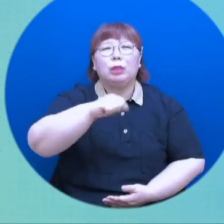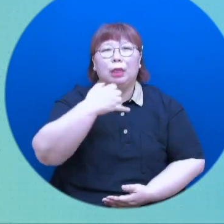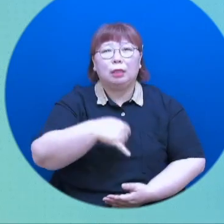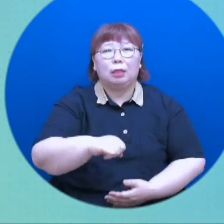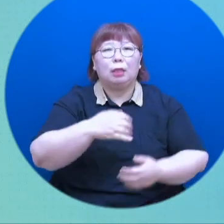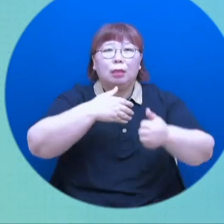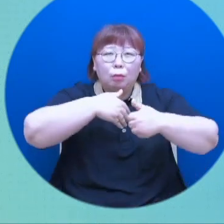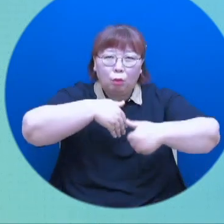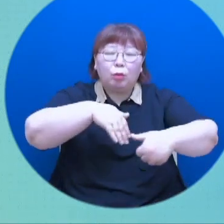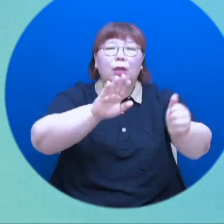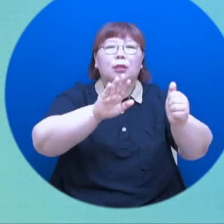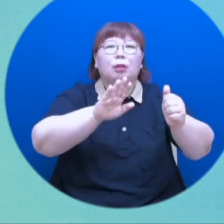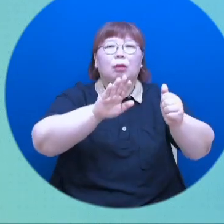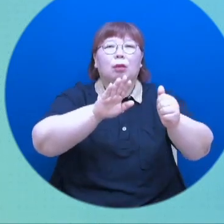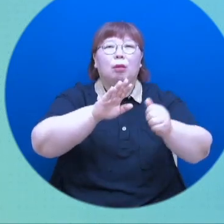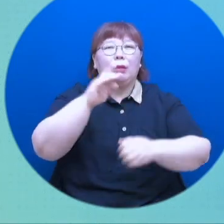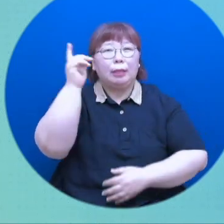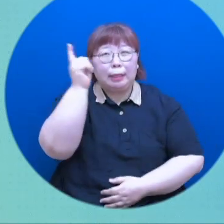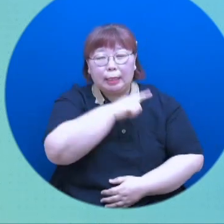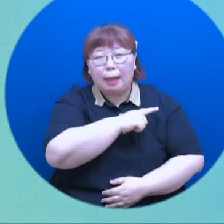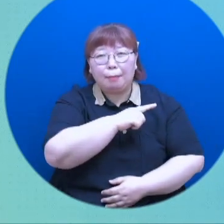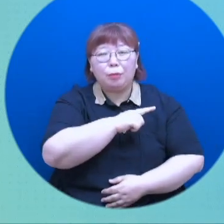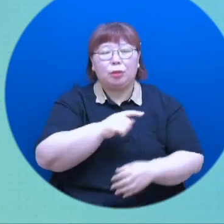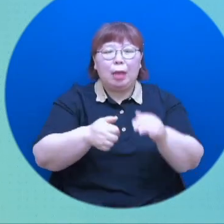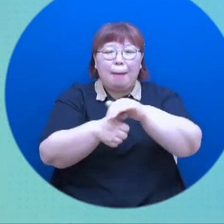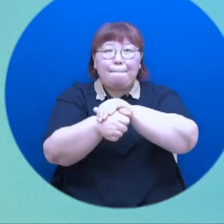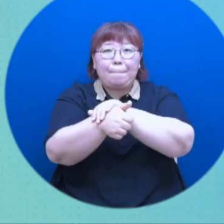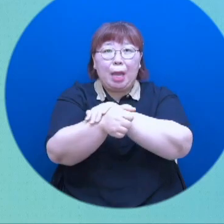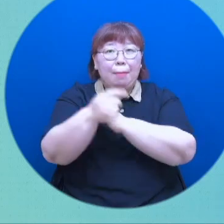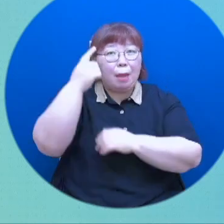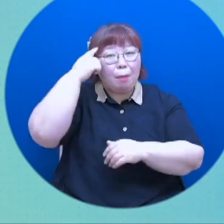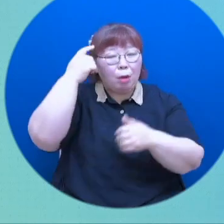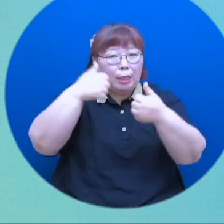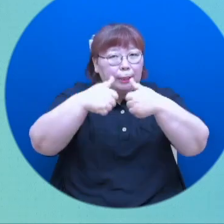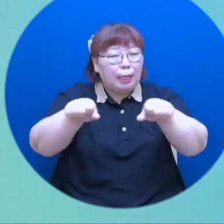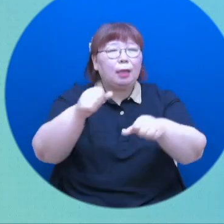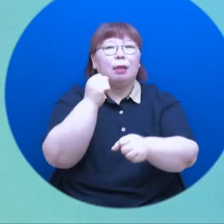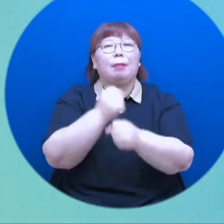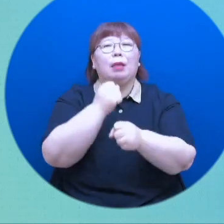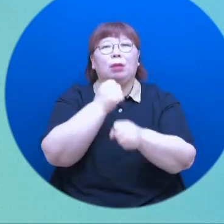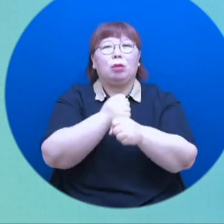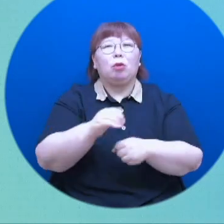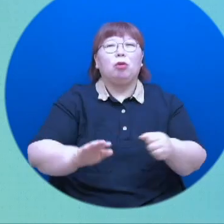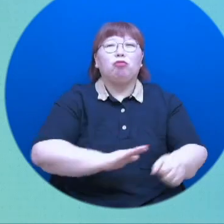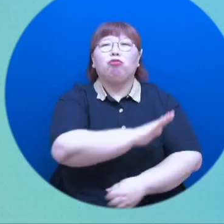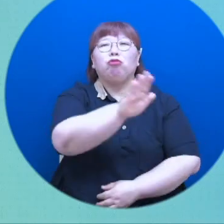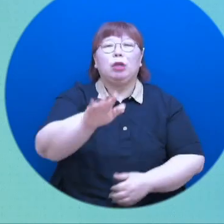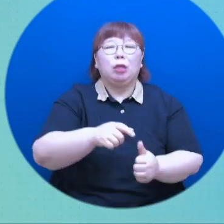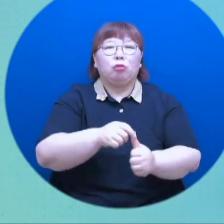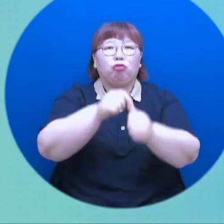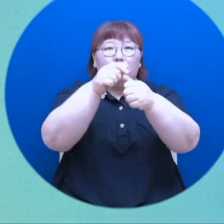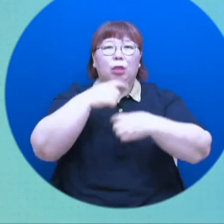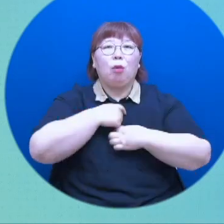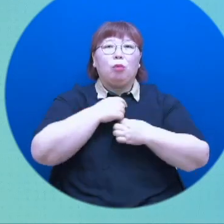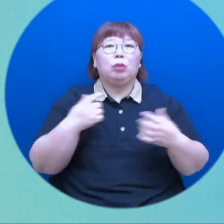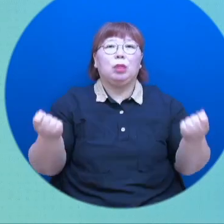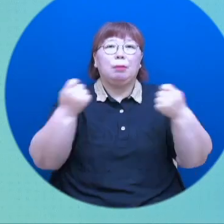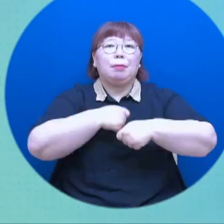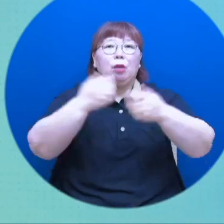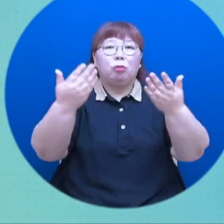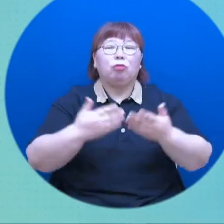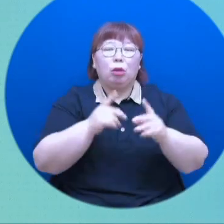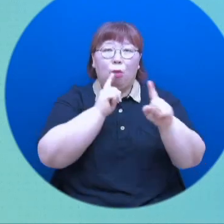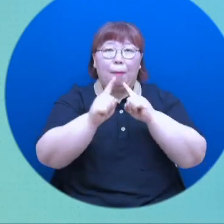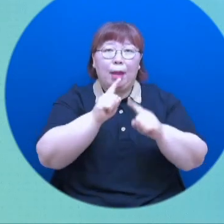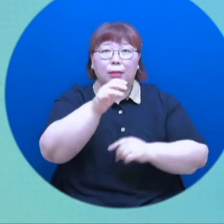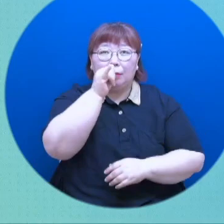보내서 사탄의 머리를 상하게 하고 우리에게 구원의 옷을 입혀준다고 말씀하고 있잖아요.